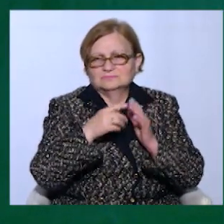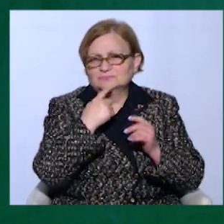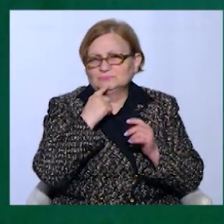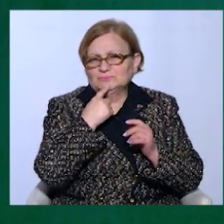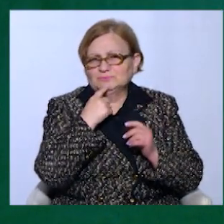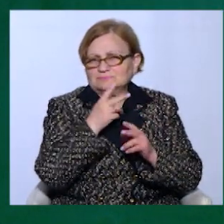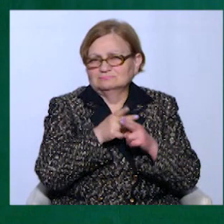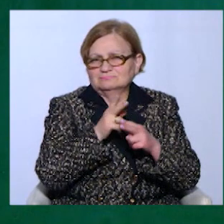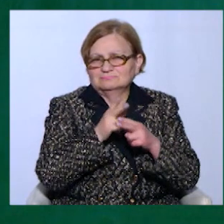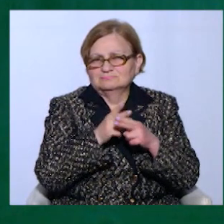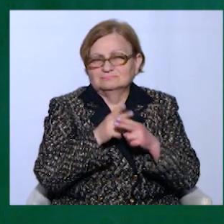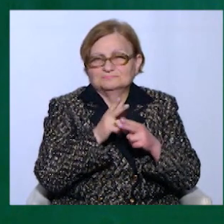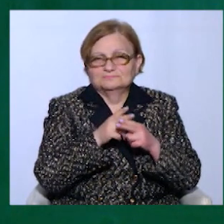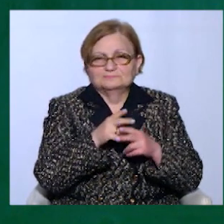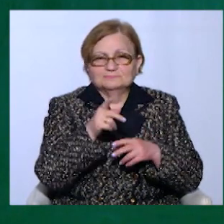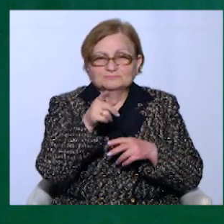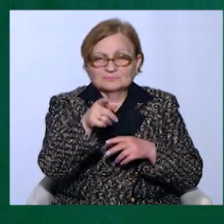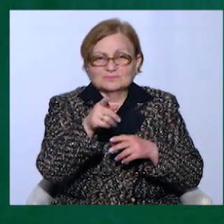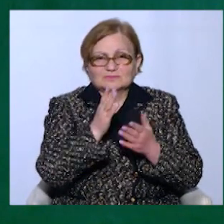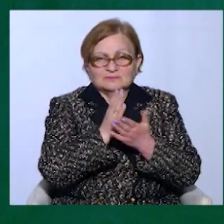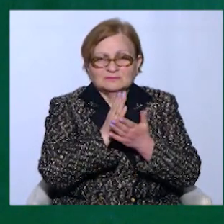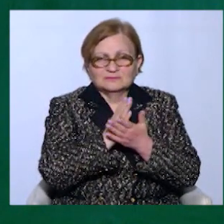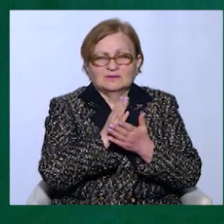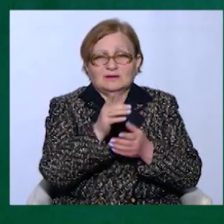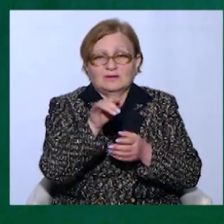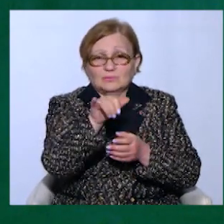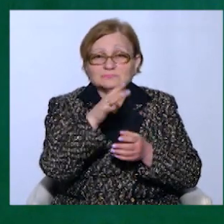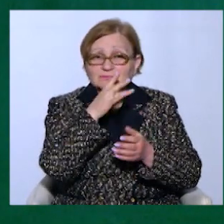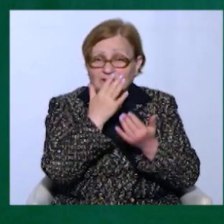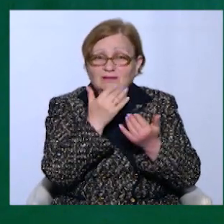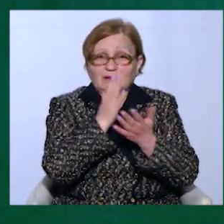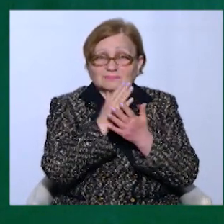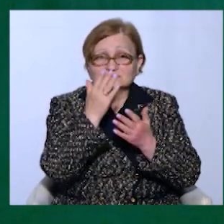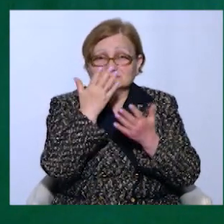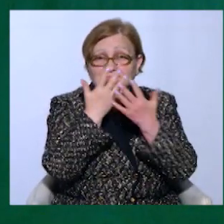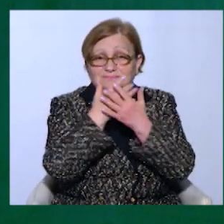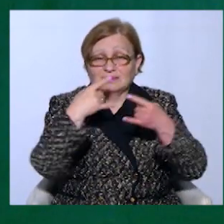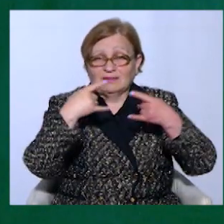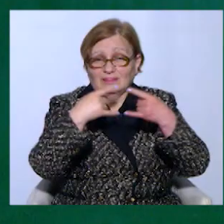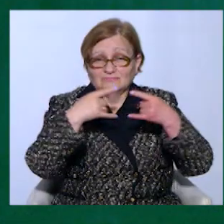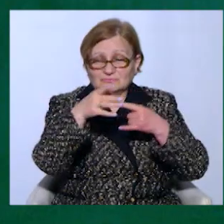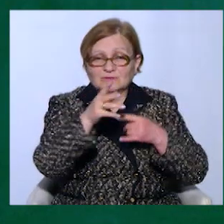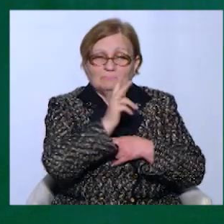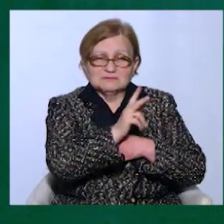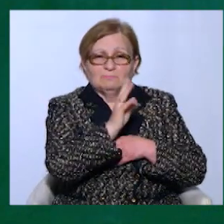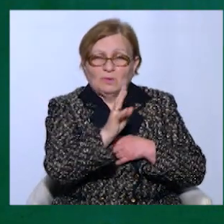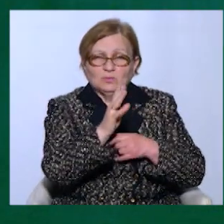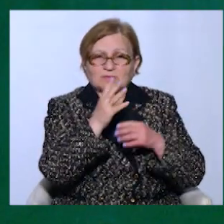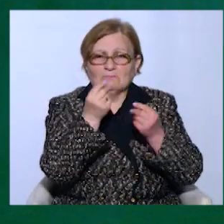ღვთის შეწევნით ახლა გააქთქვენ საშუალება, რომ მეოთხე კლასაც ადევნოთ თვალი, მესამე კლასაც. ამიტომ ჩემი თხოვნაა, რომ